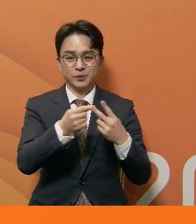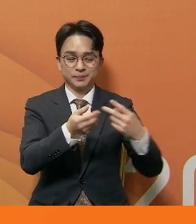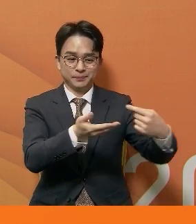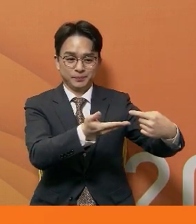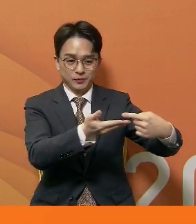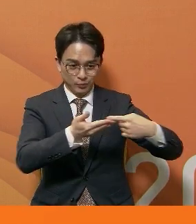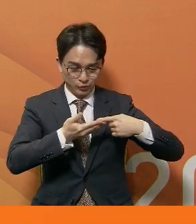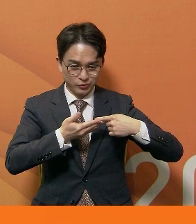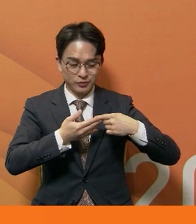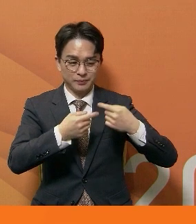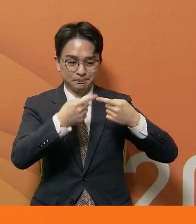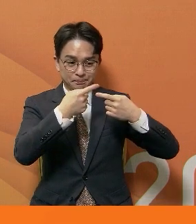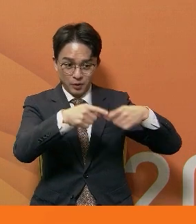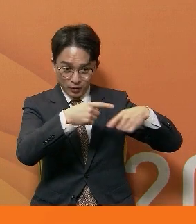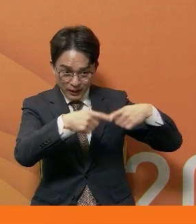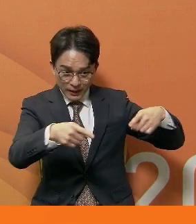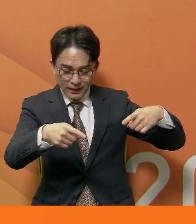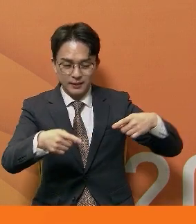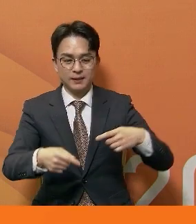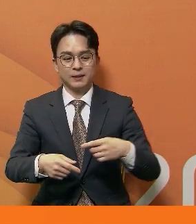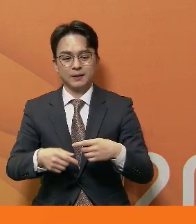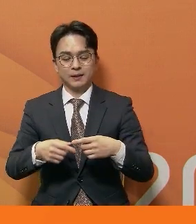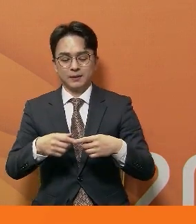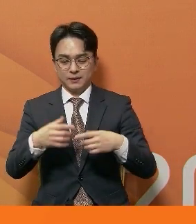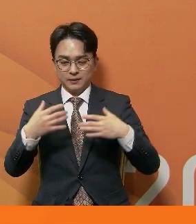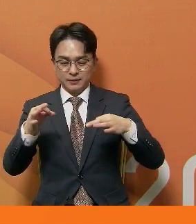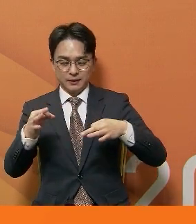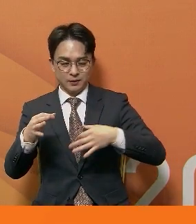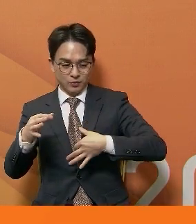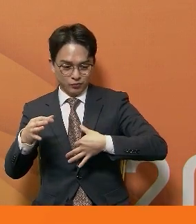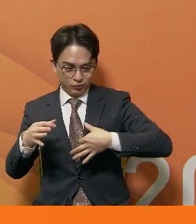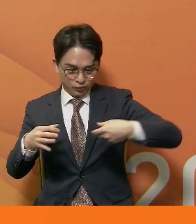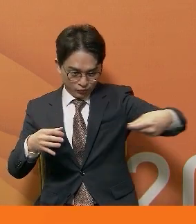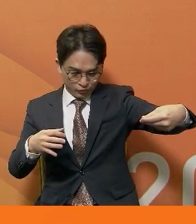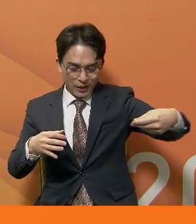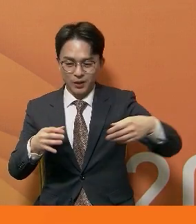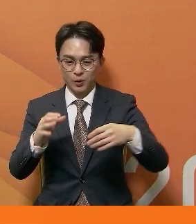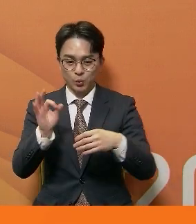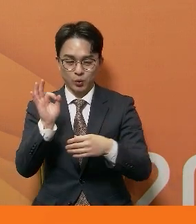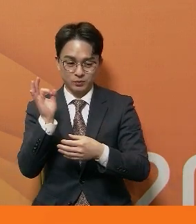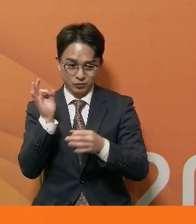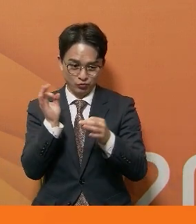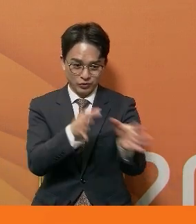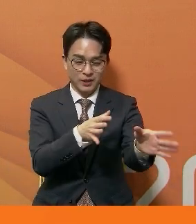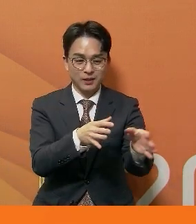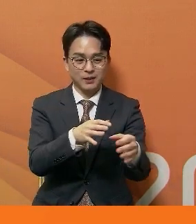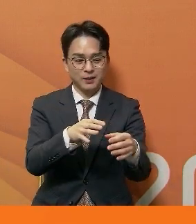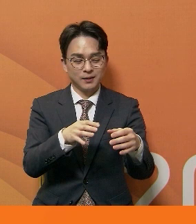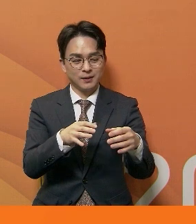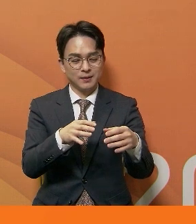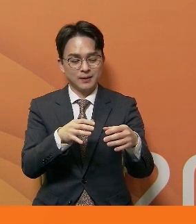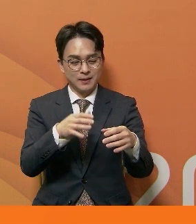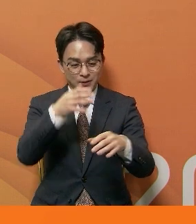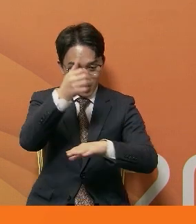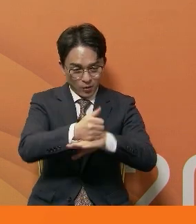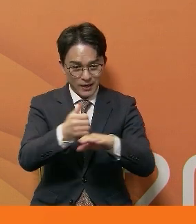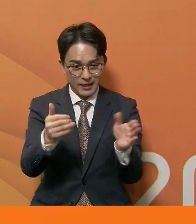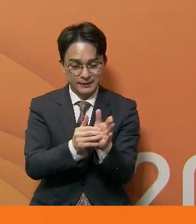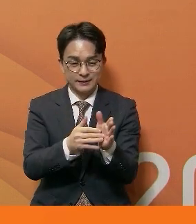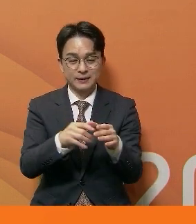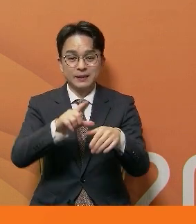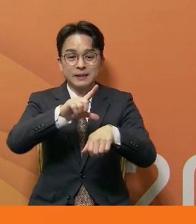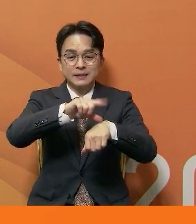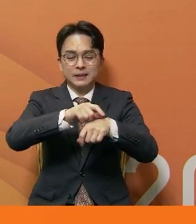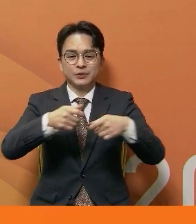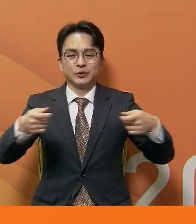결과가 어떻게 되었는지 최종 결과 도출의 소요되는 시간을 절약하는 효과를 기대할 수 있을 것이라고 저희는 생각을 하고 있고요 간단하게 순서를